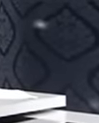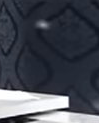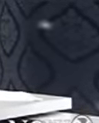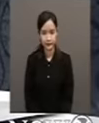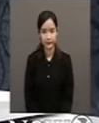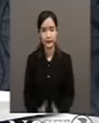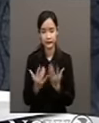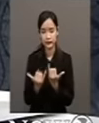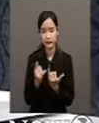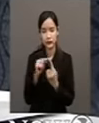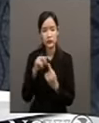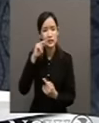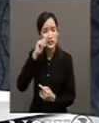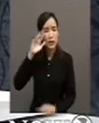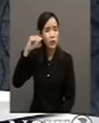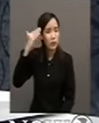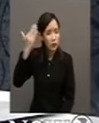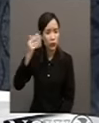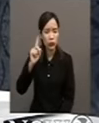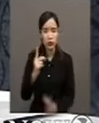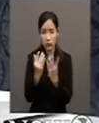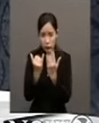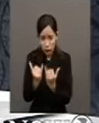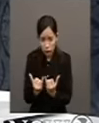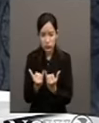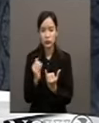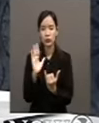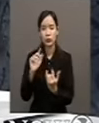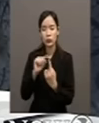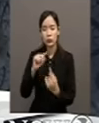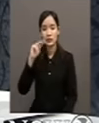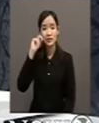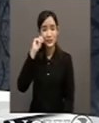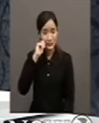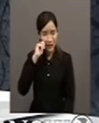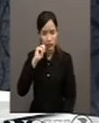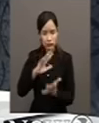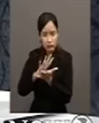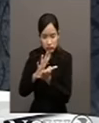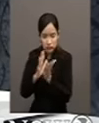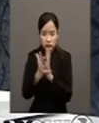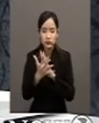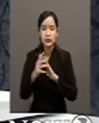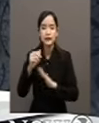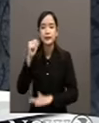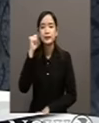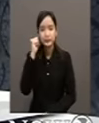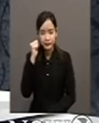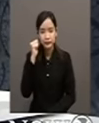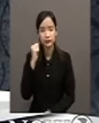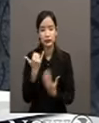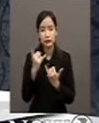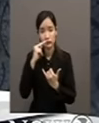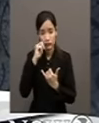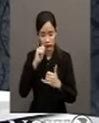ผู้ชมครับกลับมาติดตามสถานการณ์น้ำกันก่อนนะครับล่าสุดนั้นตัวของสถานการณ์น้ำเริ่มจะกลับเข้าสู่สภาวะปกตินะครับขณะที่น้ำที่ส